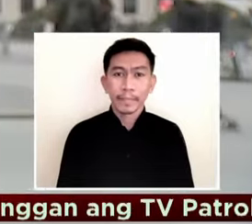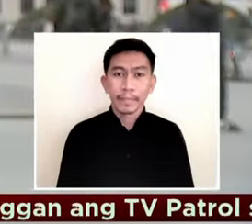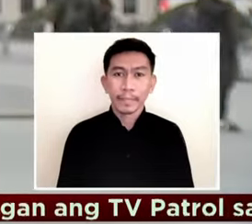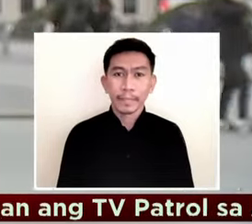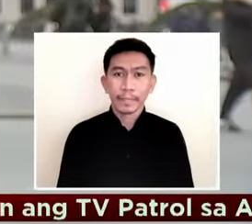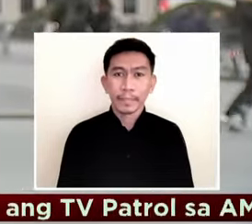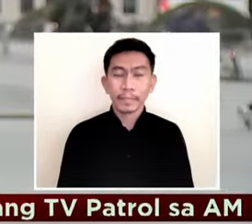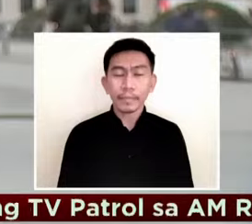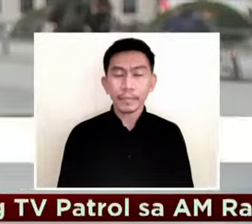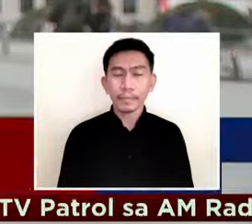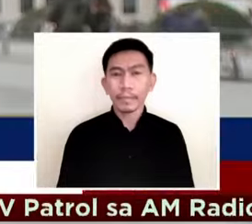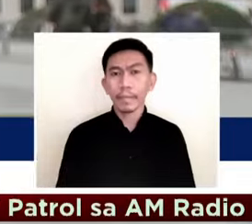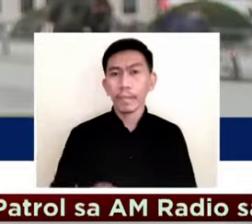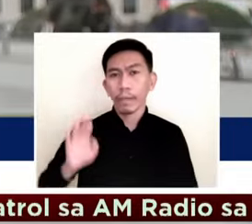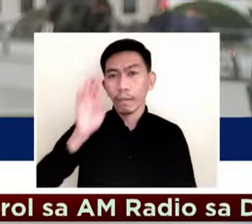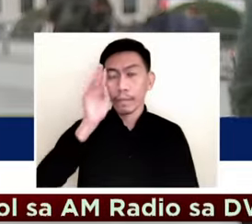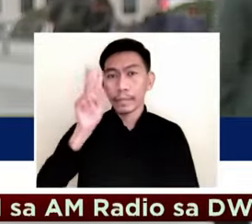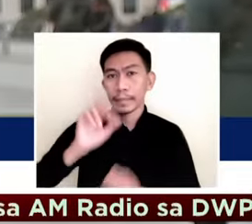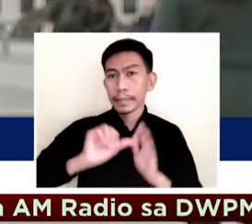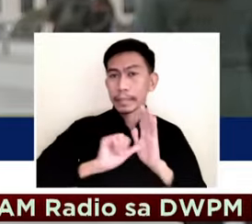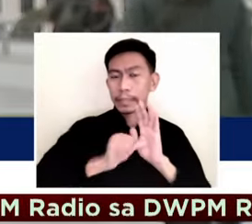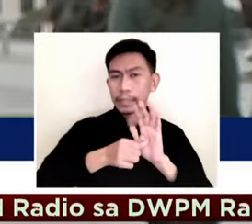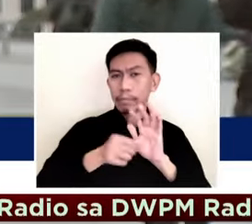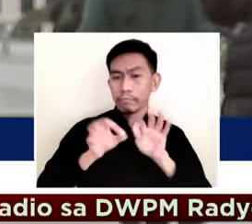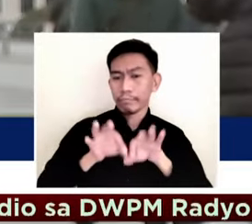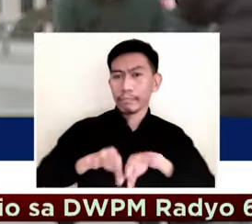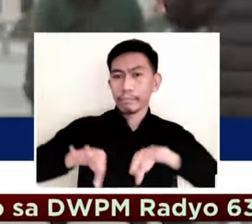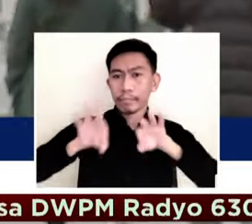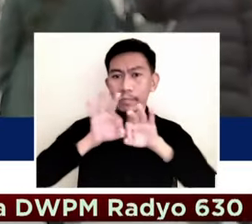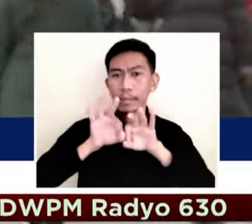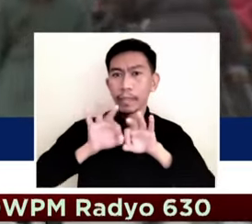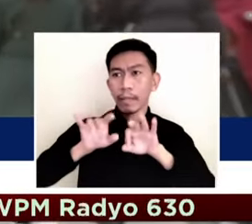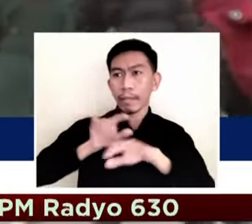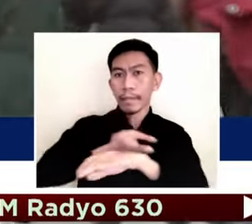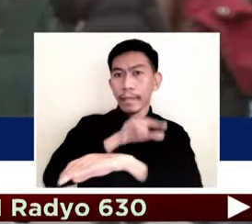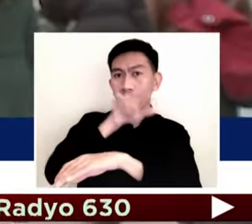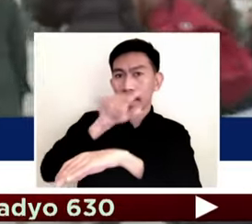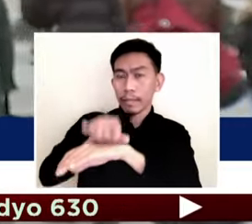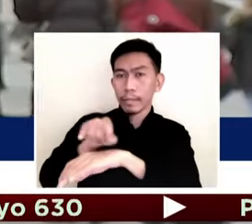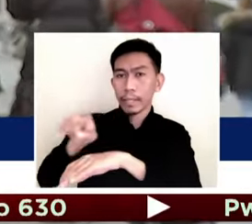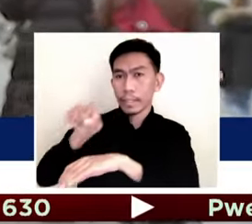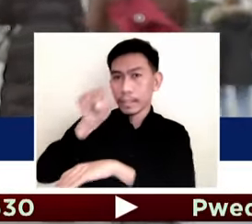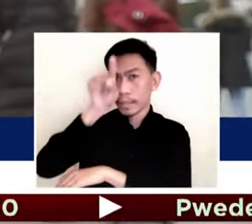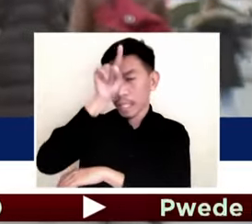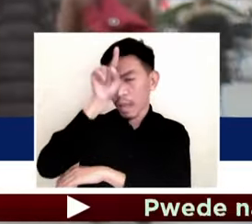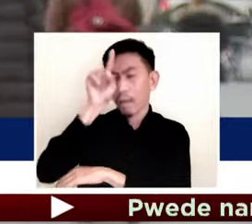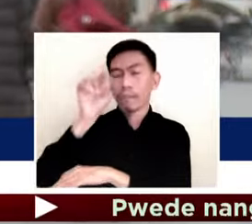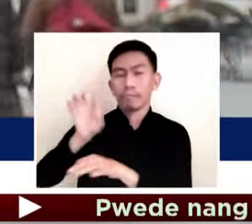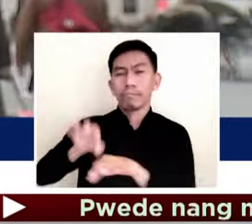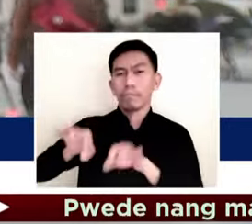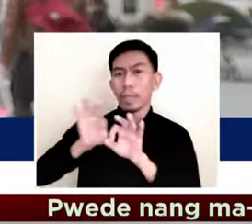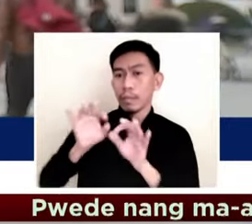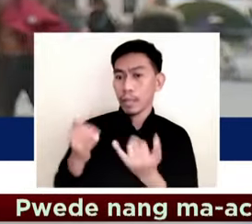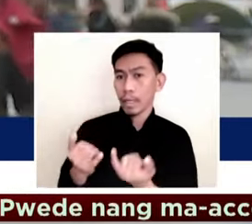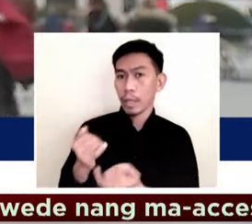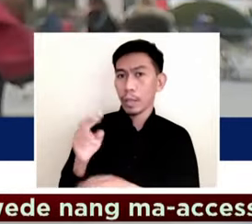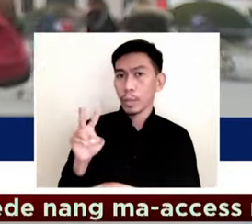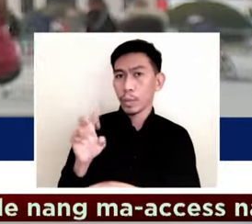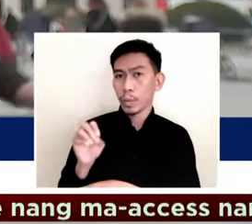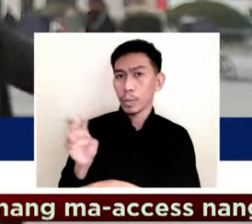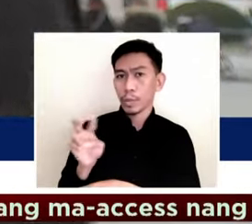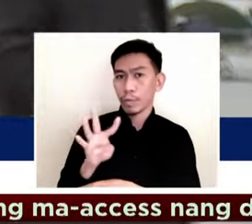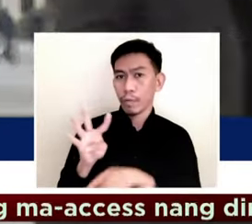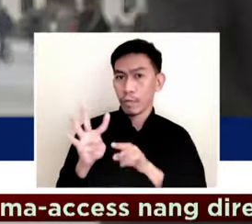Henry, binigyan din ni Pangulo Marcos ang kahalagahan ng kanyang pagbisita dito sa Germany dahil ngayong taong 2024, kinikilala ang